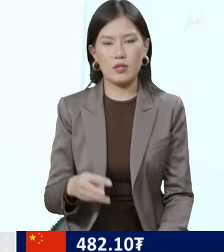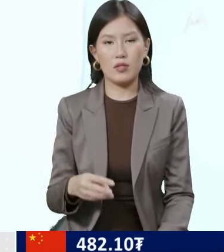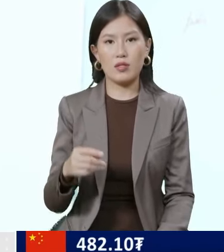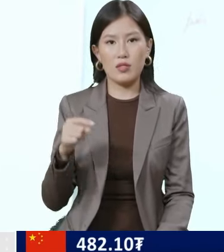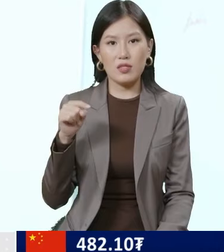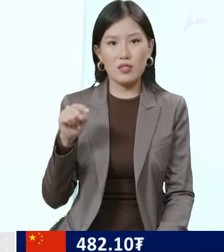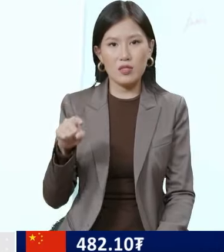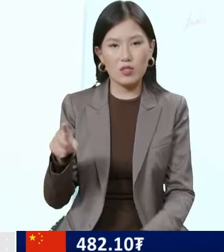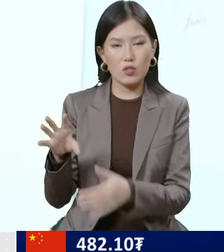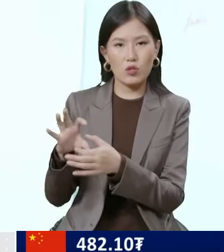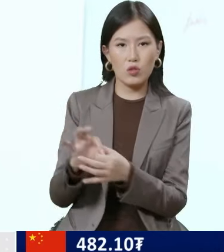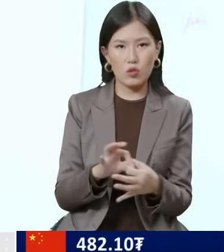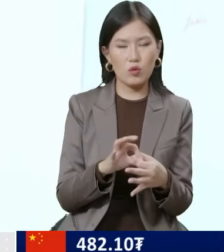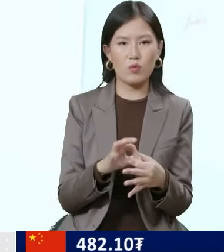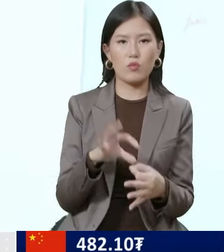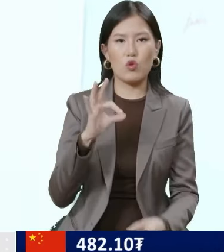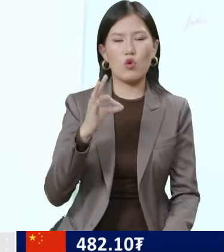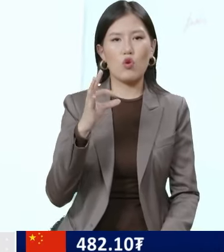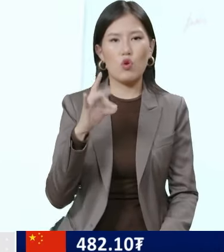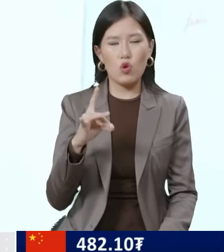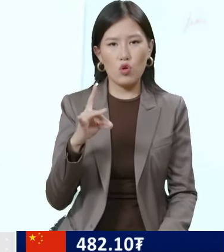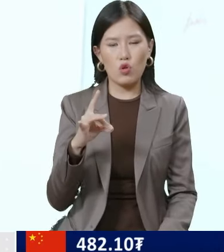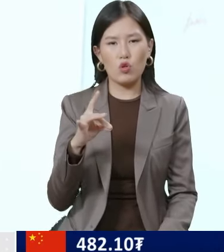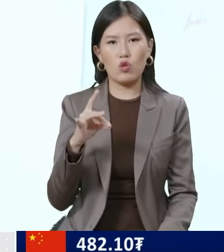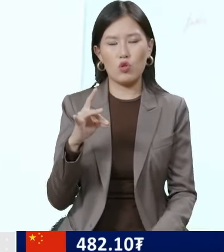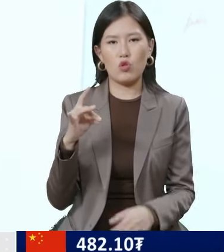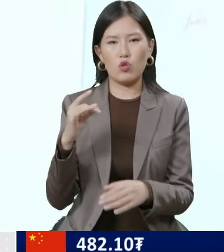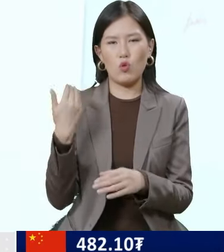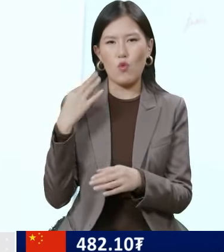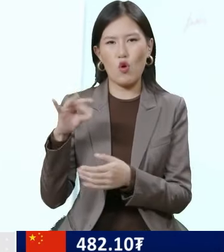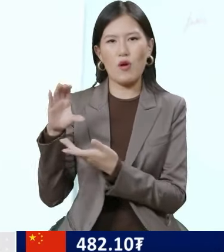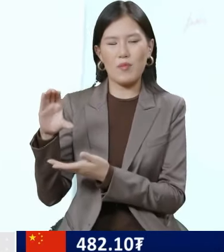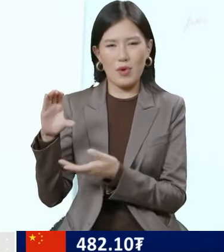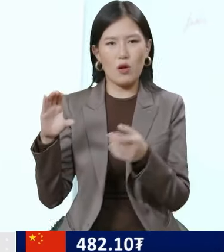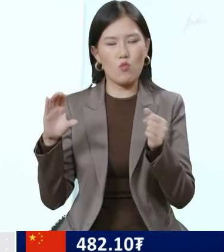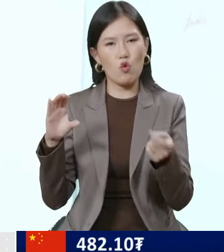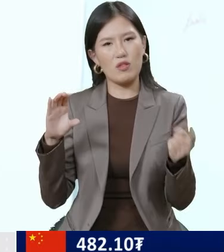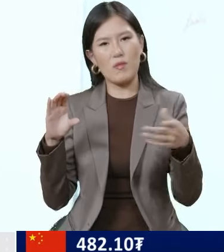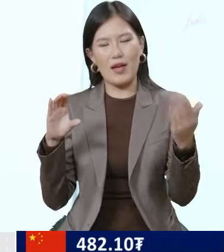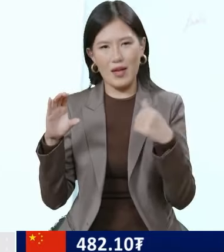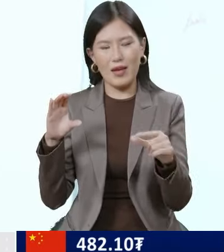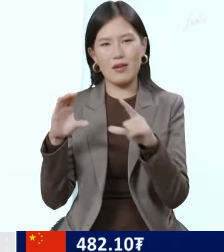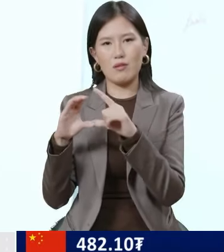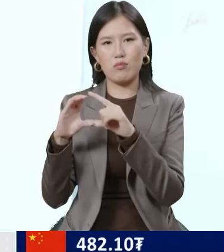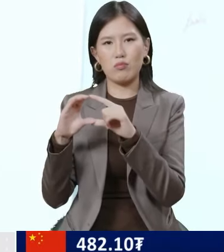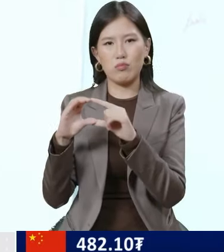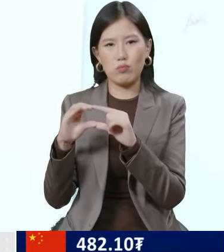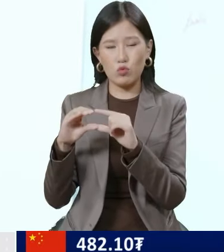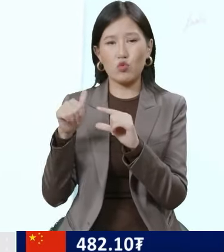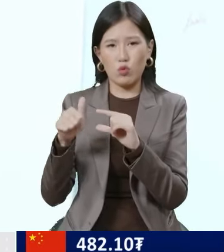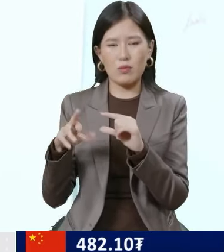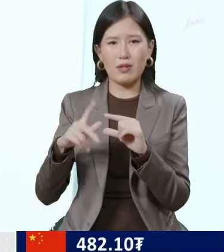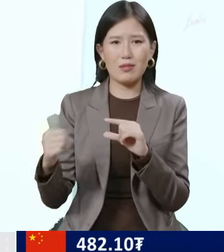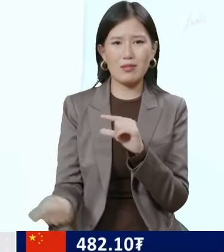нэмгээд нөгөө тухайн алдагдлуудыг бууруулах хэдий ч гэсэн нөгөө төлөвтэй бас яг орчин бас бүрдэхгүй гаднаас. Тэгэхээр энэ орчныг бүрдүүлэхэд